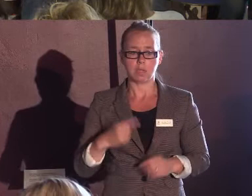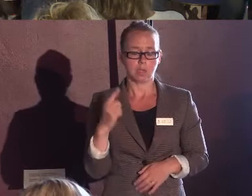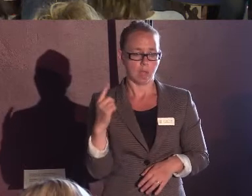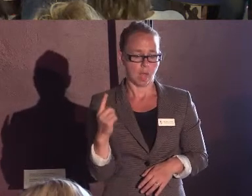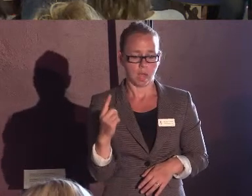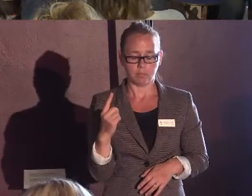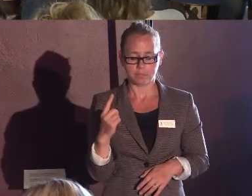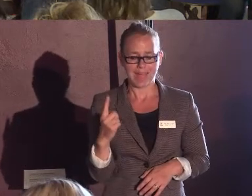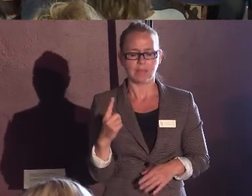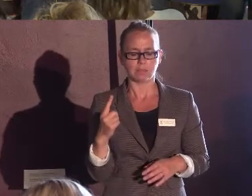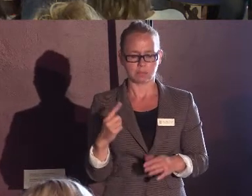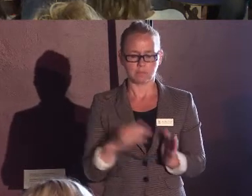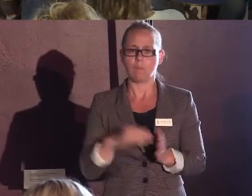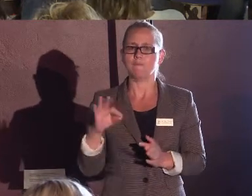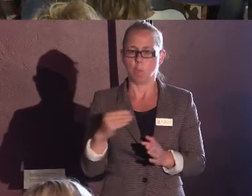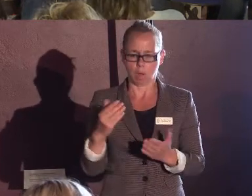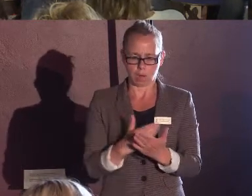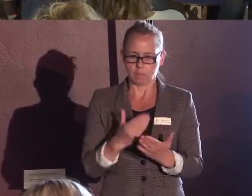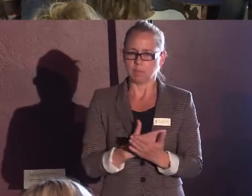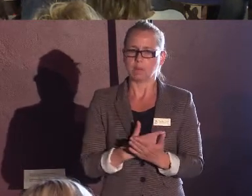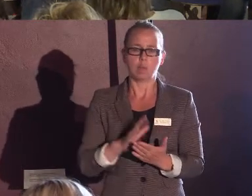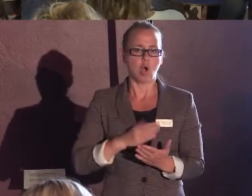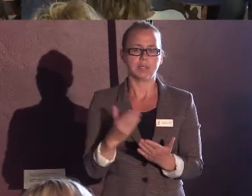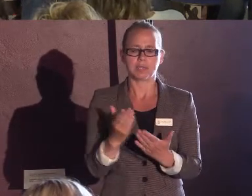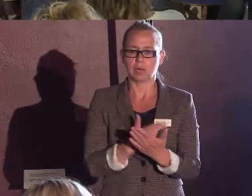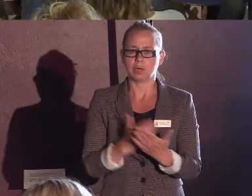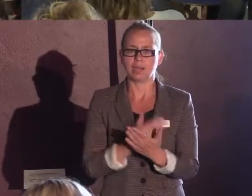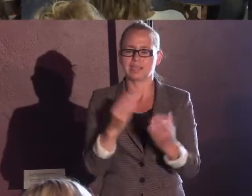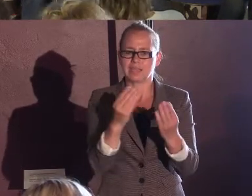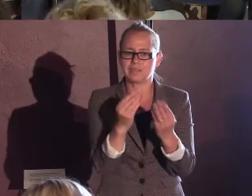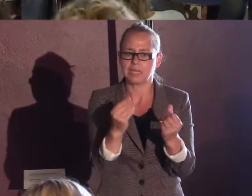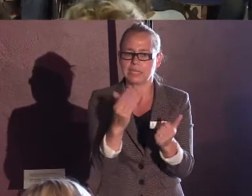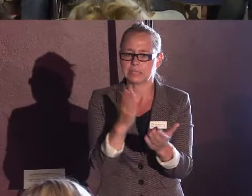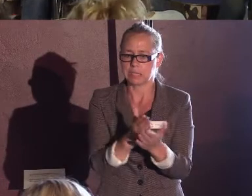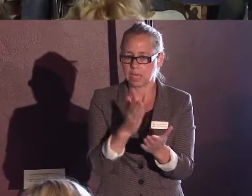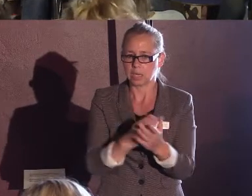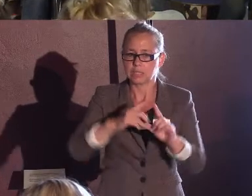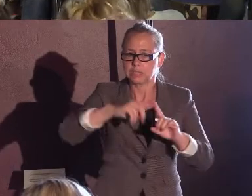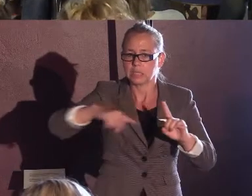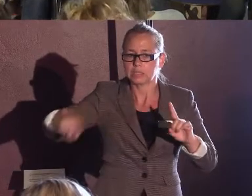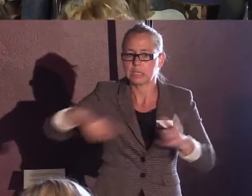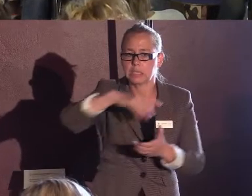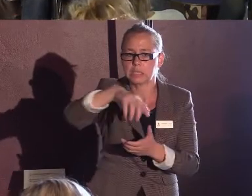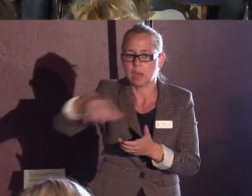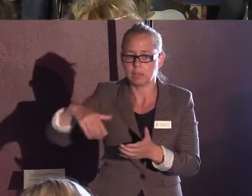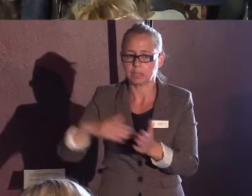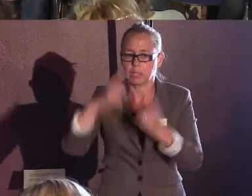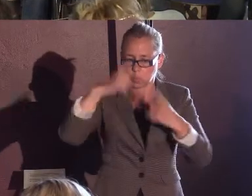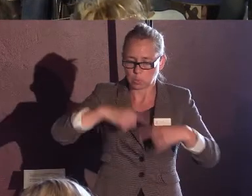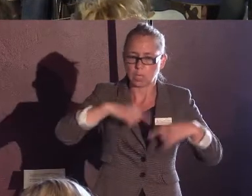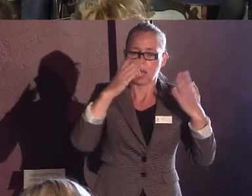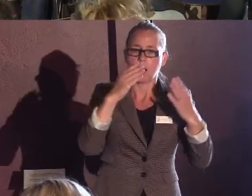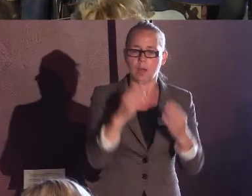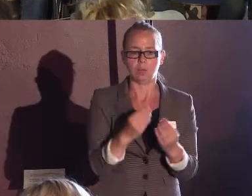enda, ett av de få länder som ännu inte har en nationell kvalitetssäkrad statistikinsamling för kulturella